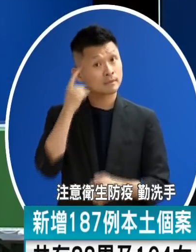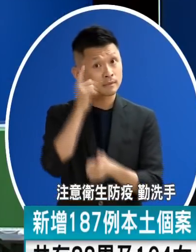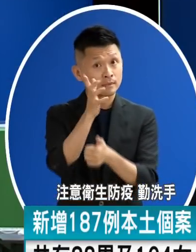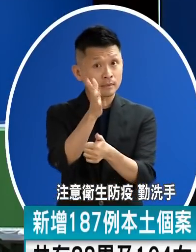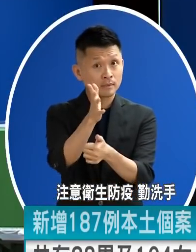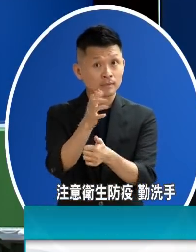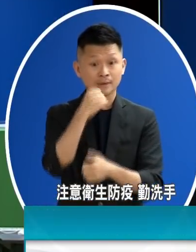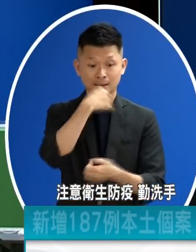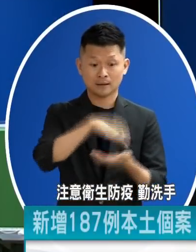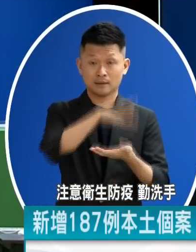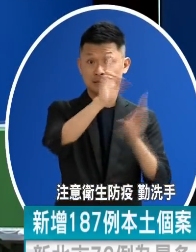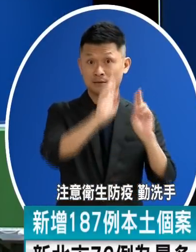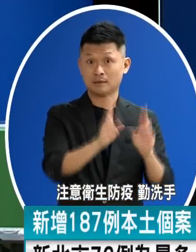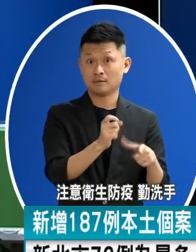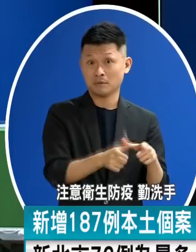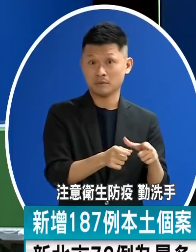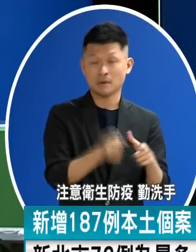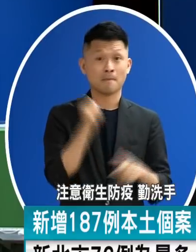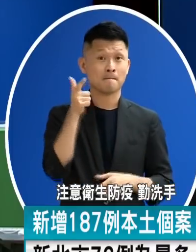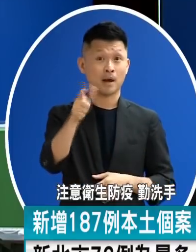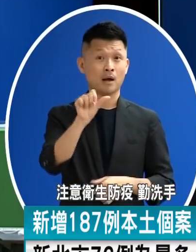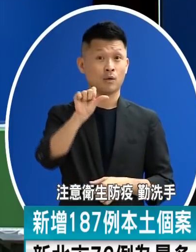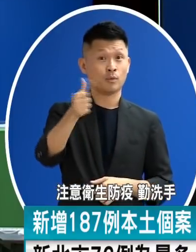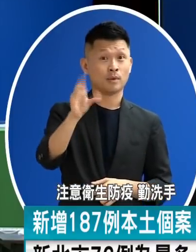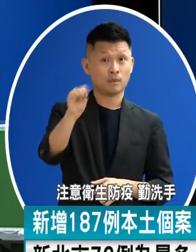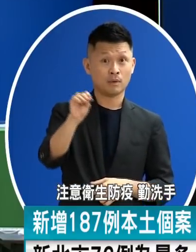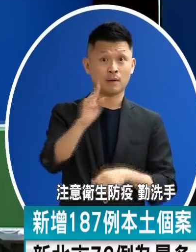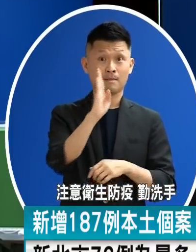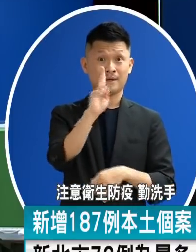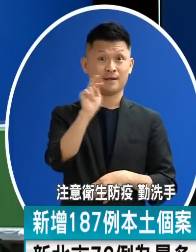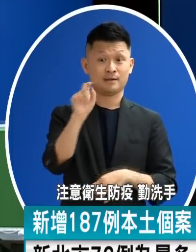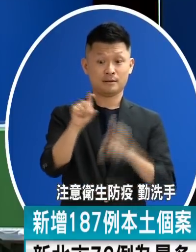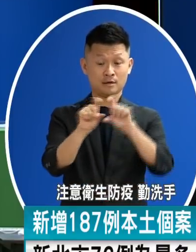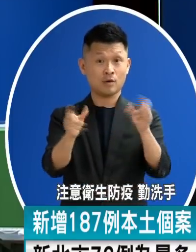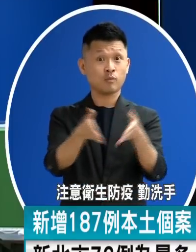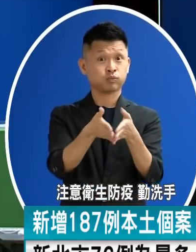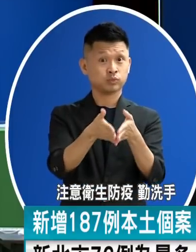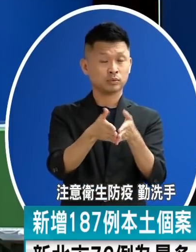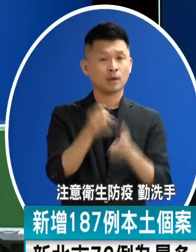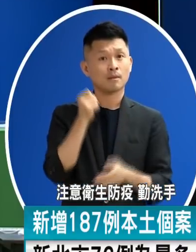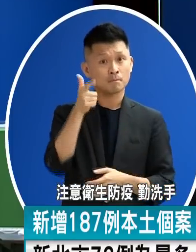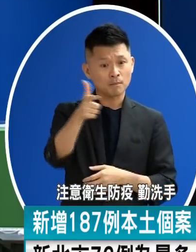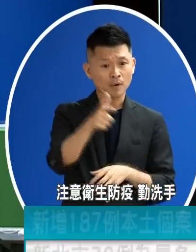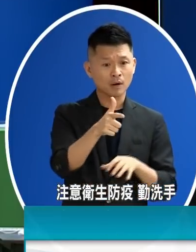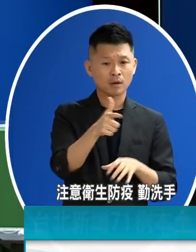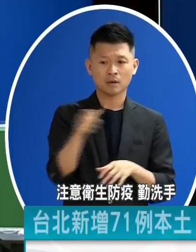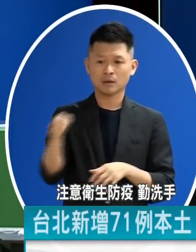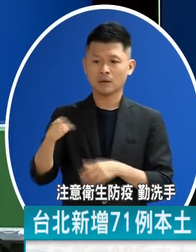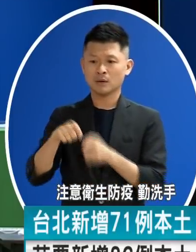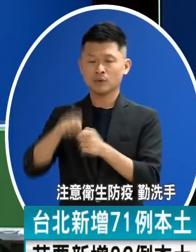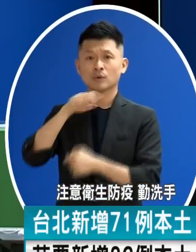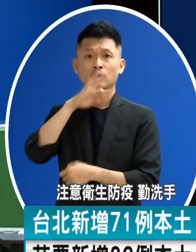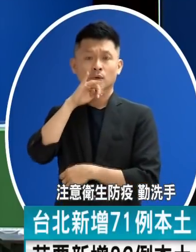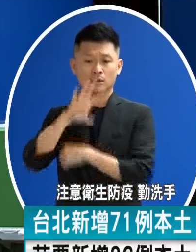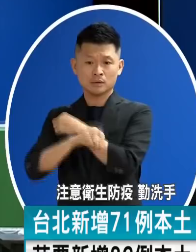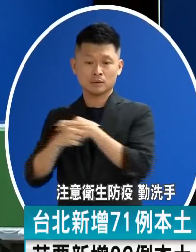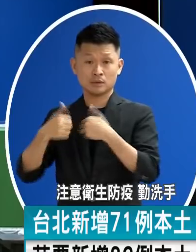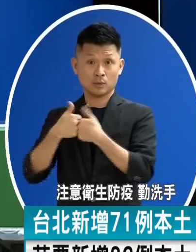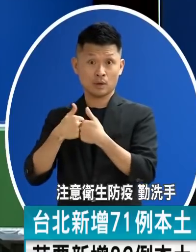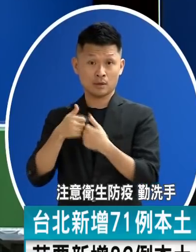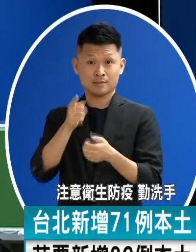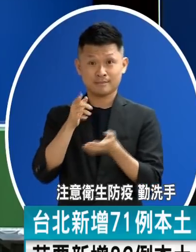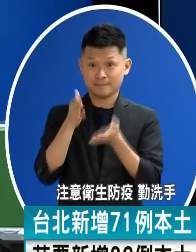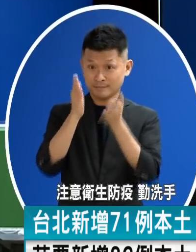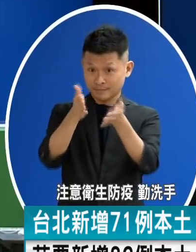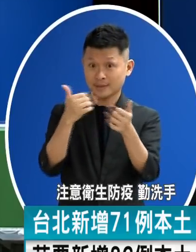想问一下，台积电也要买500万剂的 BNT 疫苗，那这个购买模式跟永龄基金会一样，都是代理